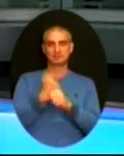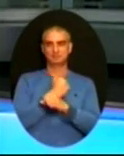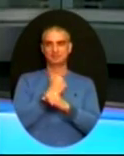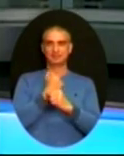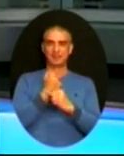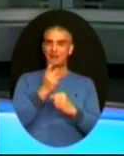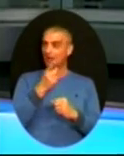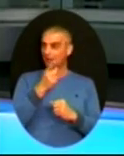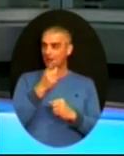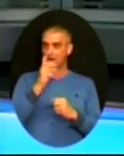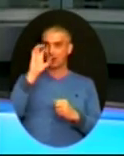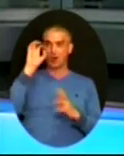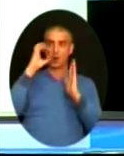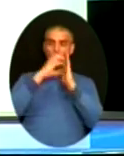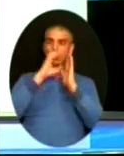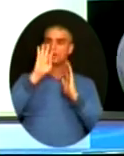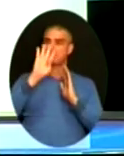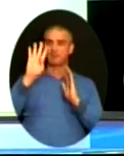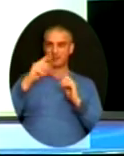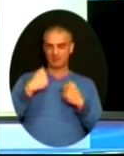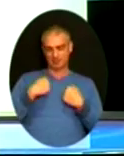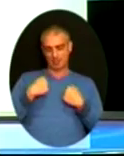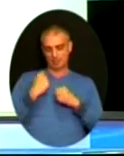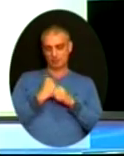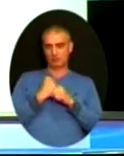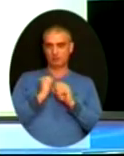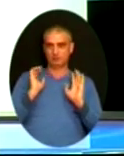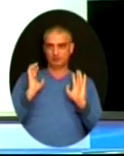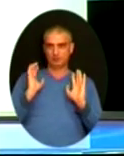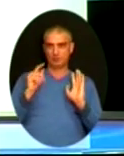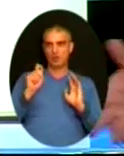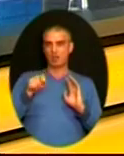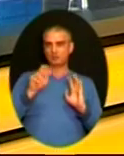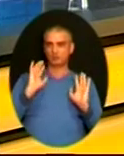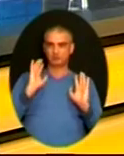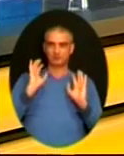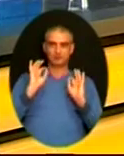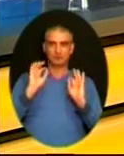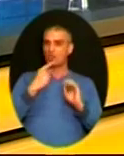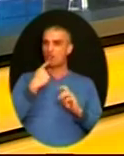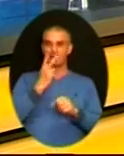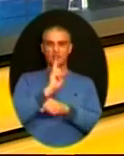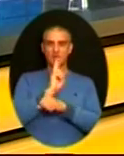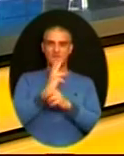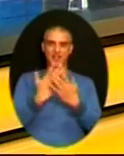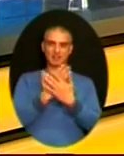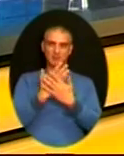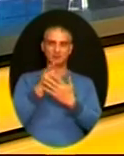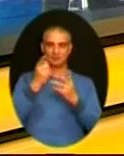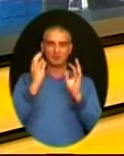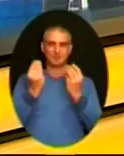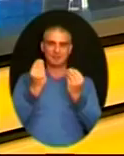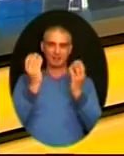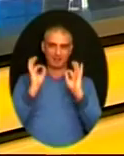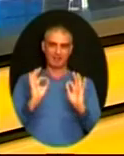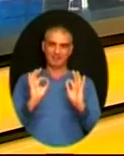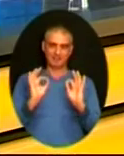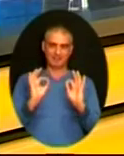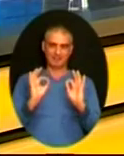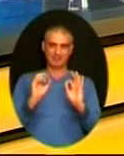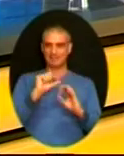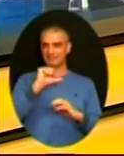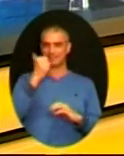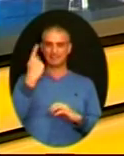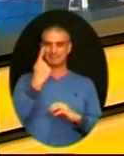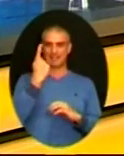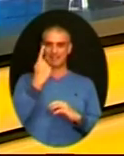המטרה. אגב, את הלוגו BBTV זה... זה אנחנו הצמדנו. הנה, עוד ערוץ הכנסת, ובאמת... שלא יגידו פייק ניוז, כי זה הדבר